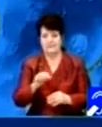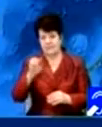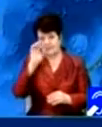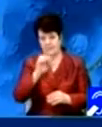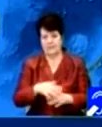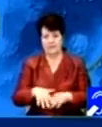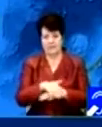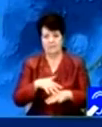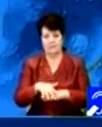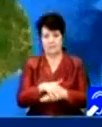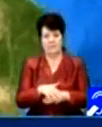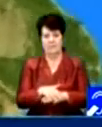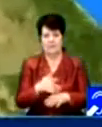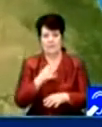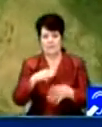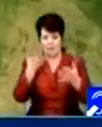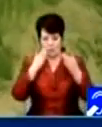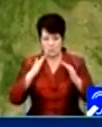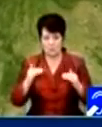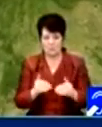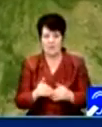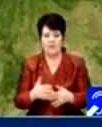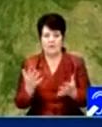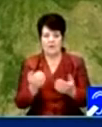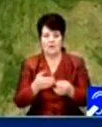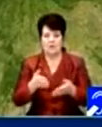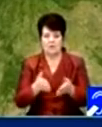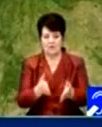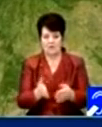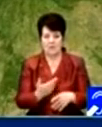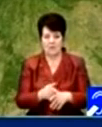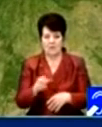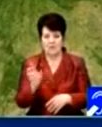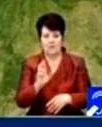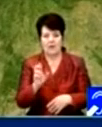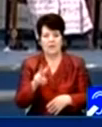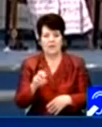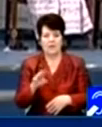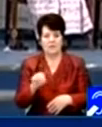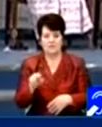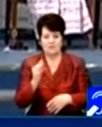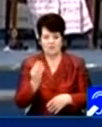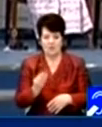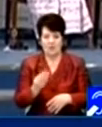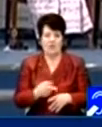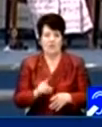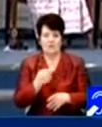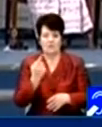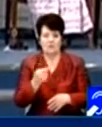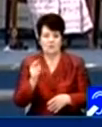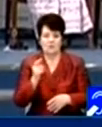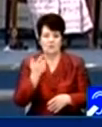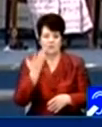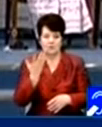populație apatridă din lume, musulmanii Rohingya, au luat calea exodului spre Bangladesh. Comunitatea internațională a reacționat și atunci și